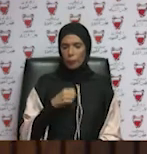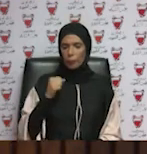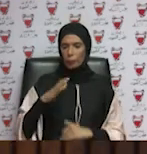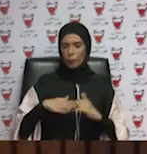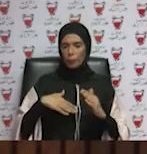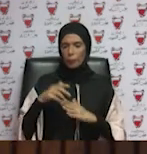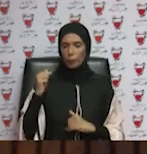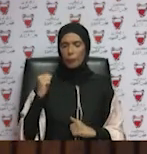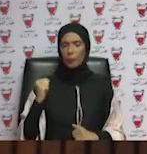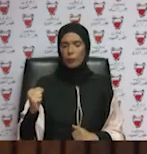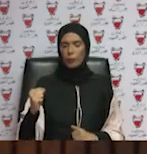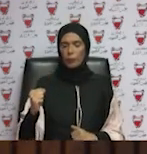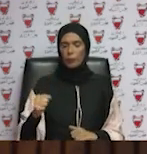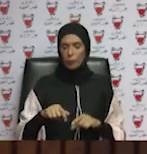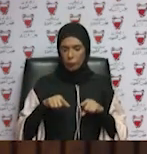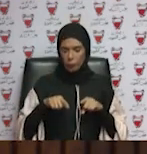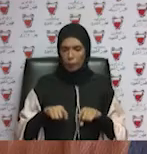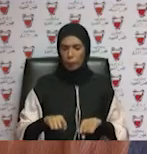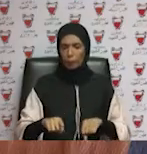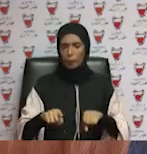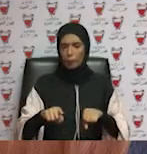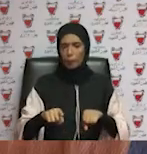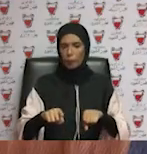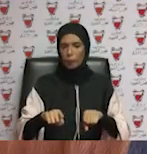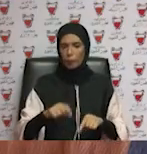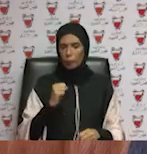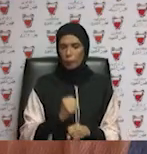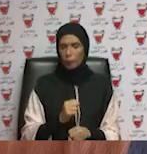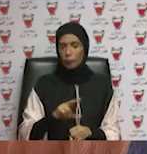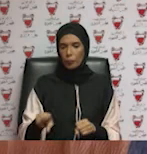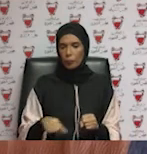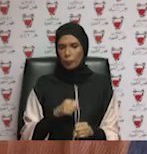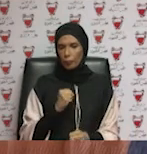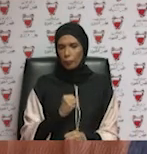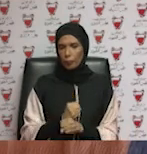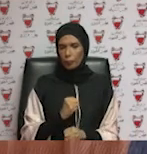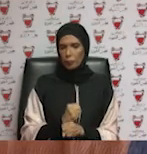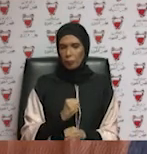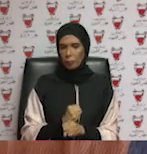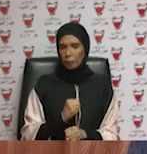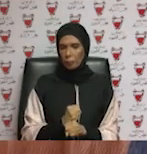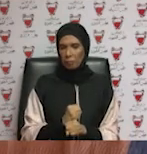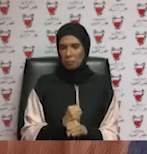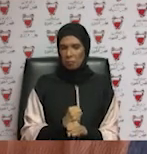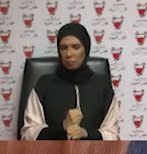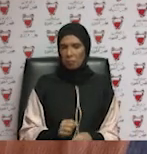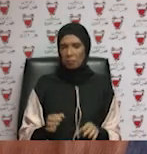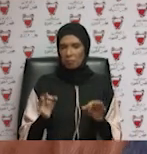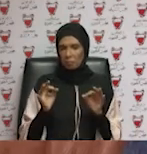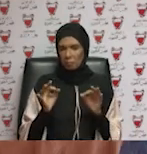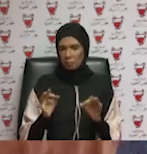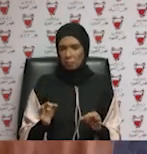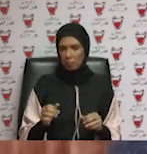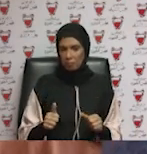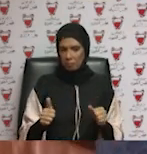المهارات والإمكانيات المناسبة لكل وظيفة يعملون فيها، ولذلك لابد من السعي